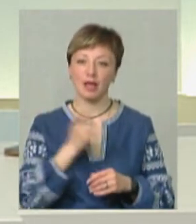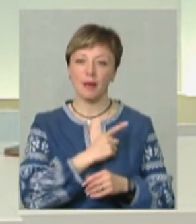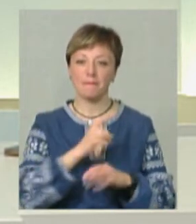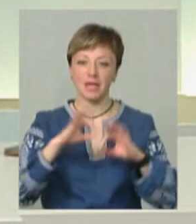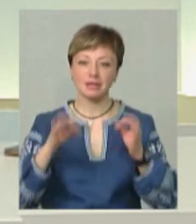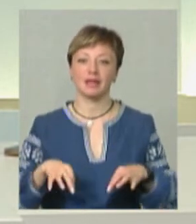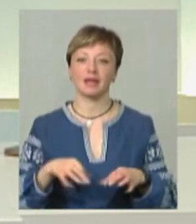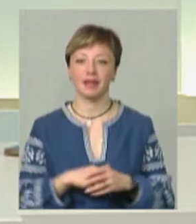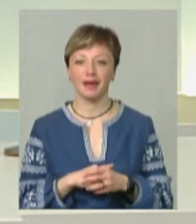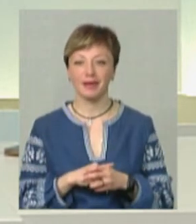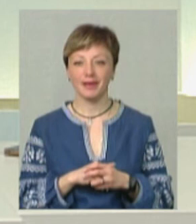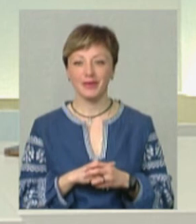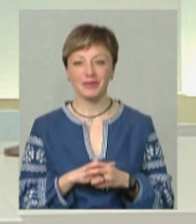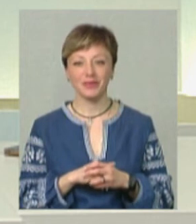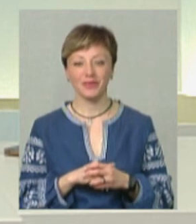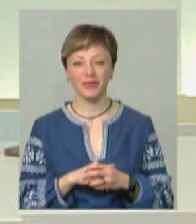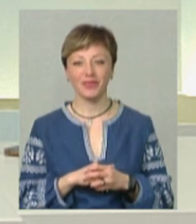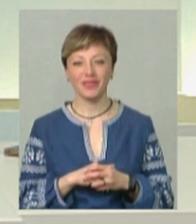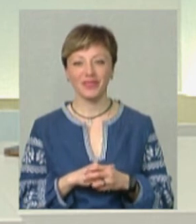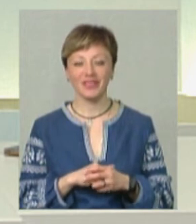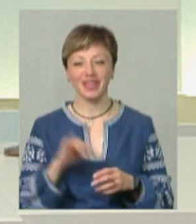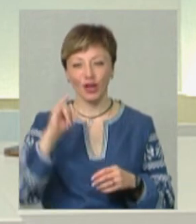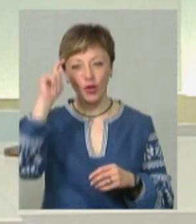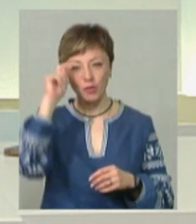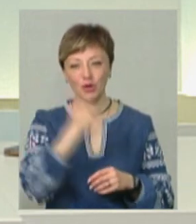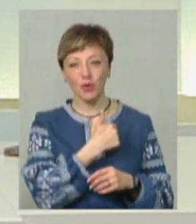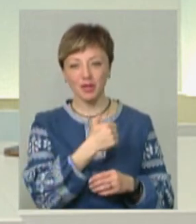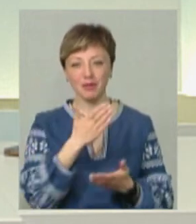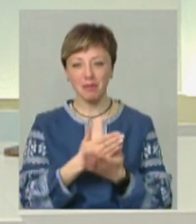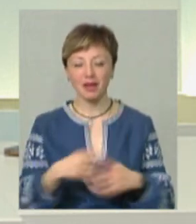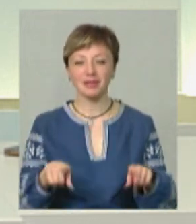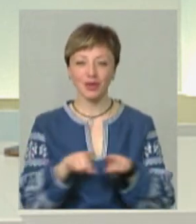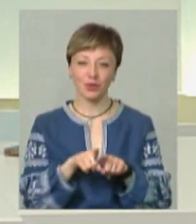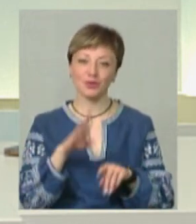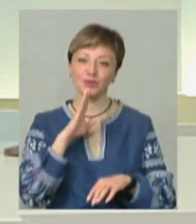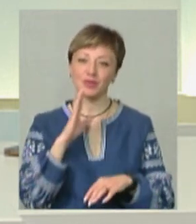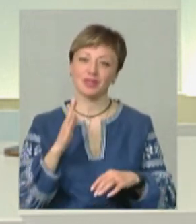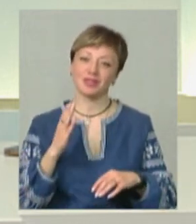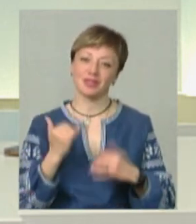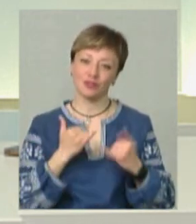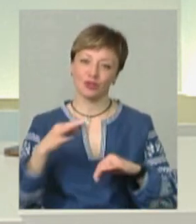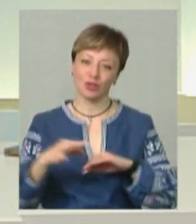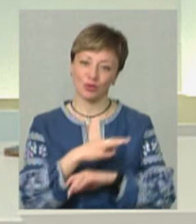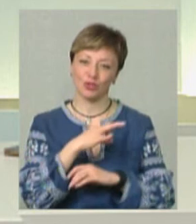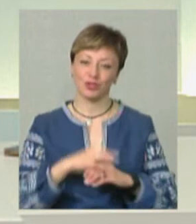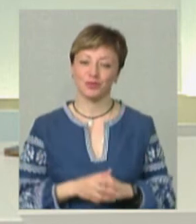майстриня, тобто, і відповідно хлопці хотіли мати таку дівчину за